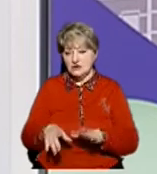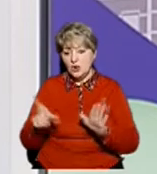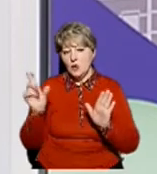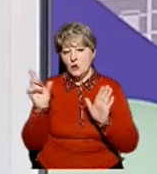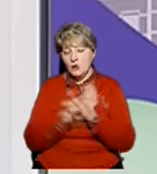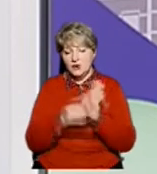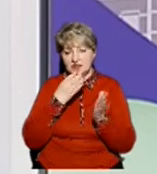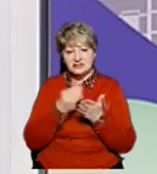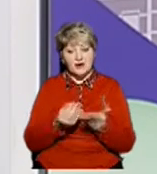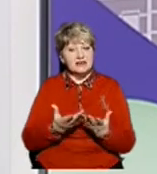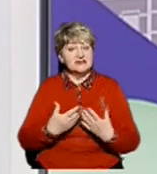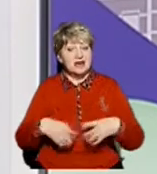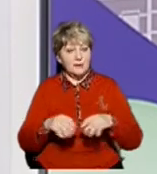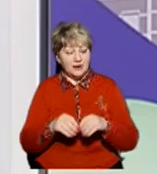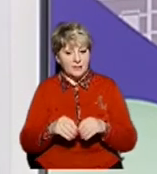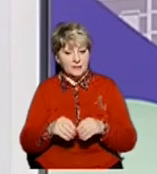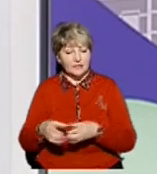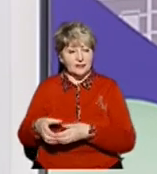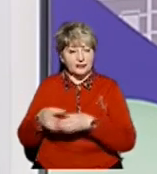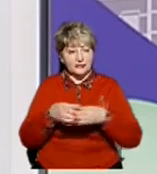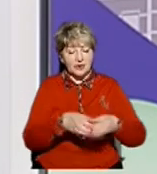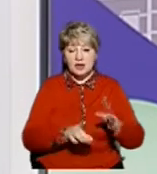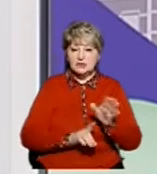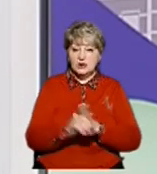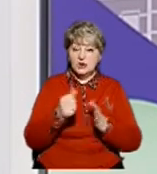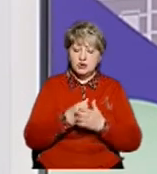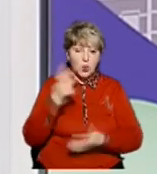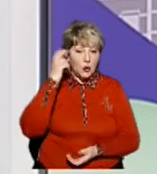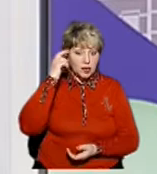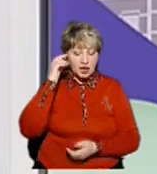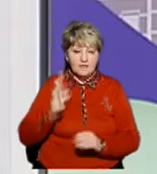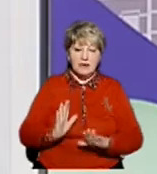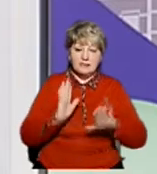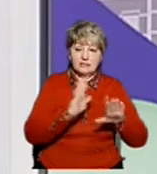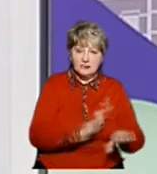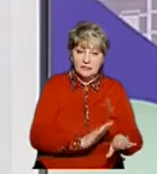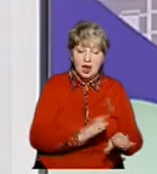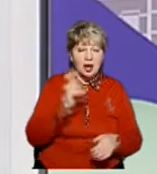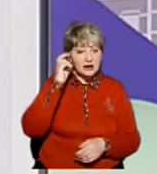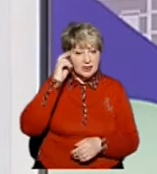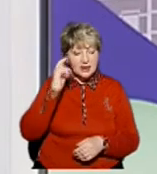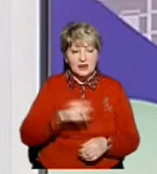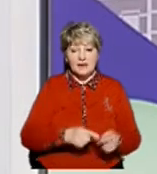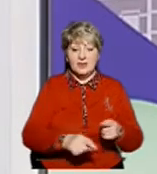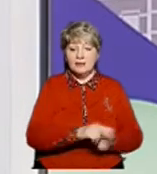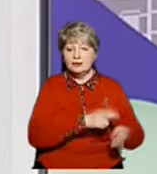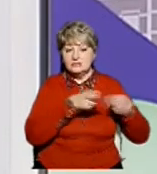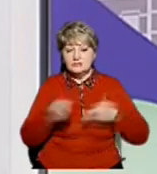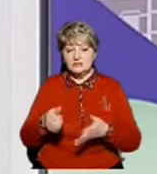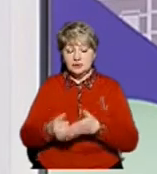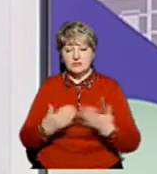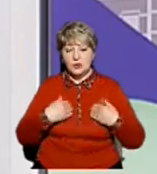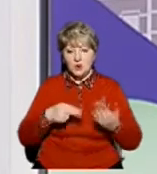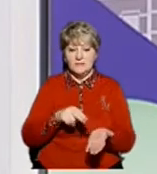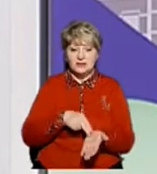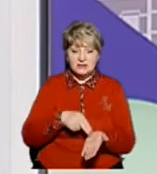виїхати зі своєю сім'єю. Спочатку вони до Києва приїхали, а вже з Києва приїхали сюди і звернулися